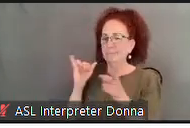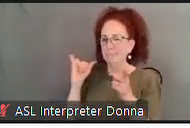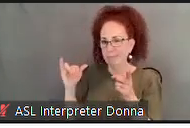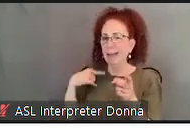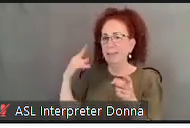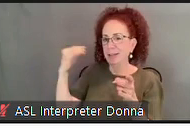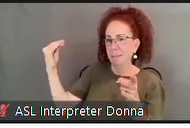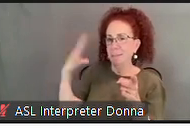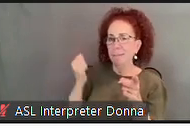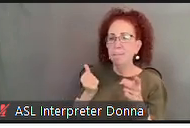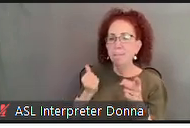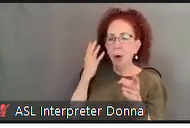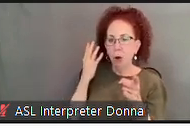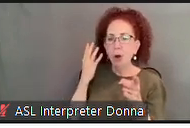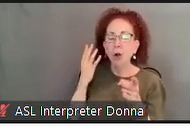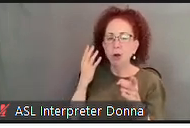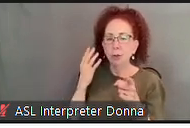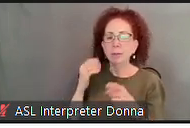伤，